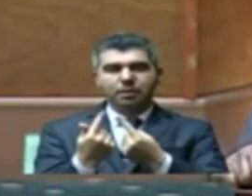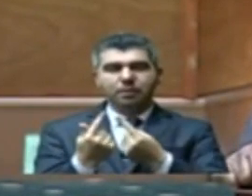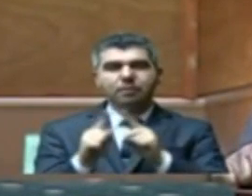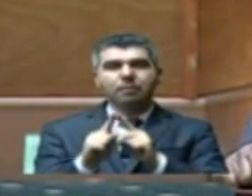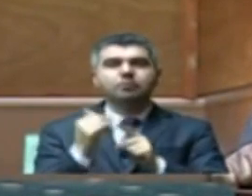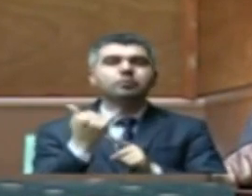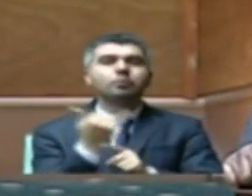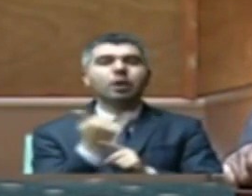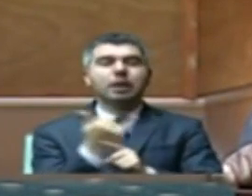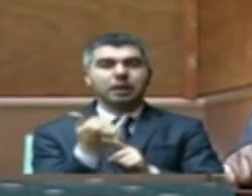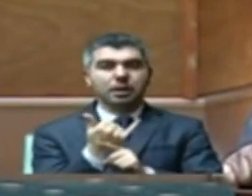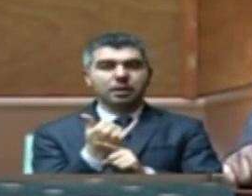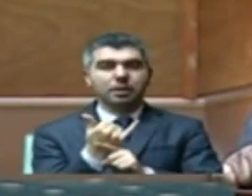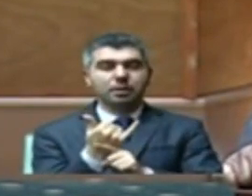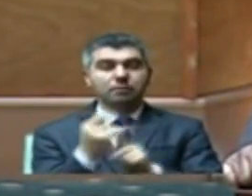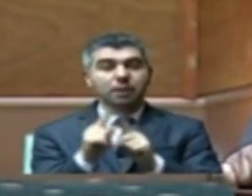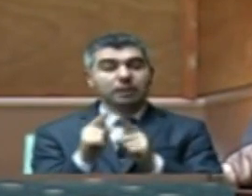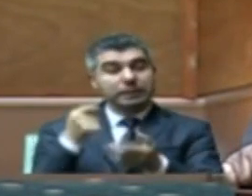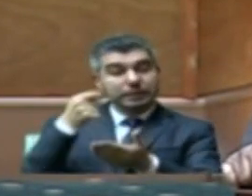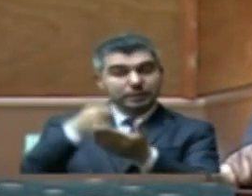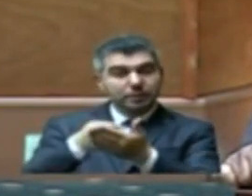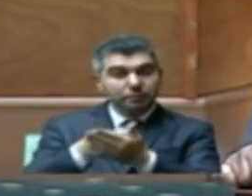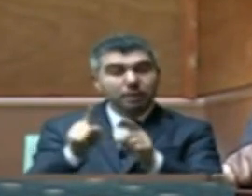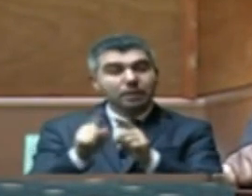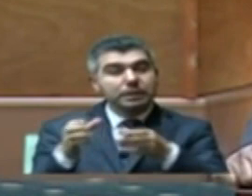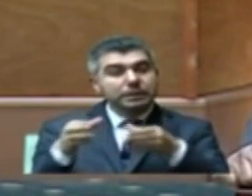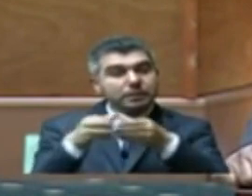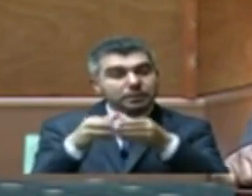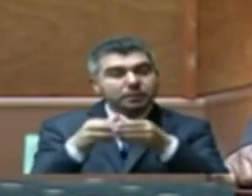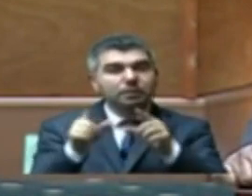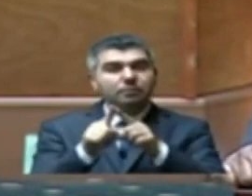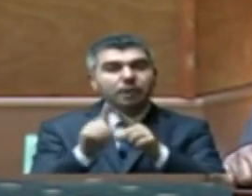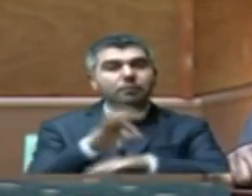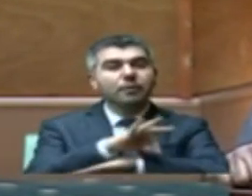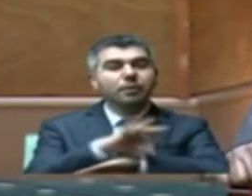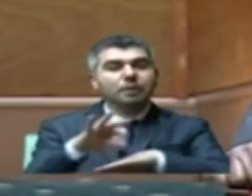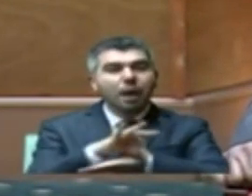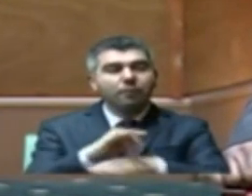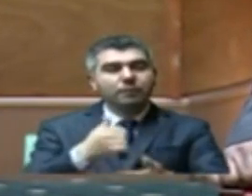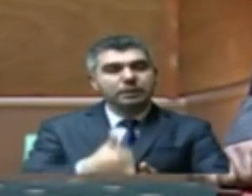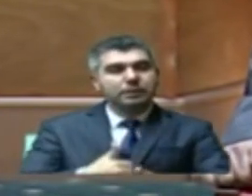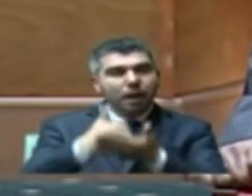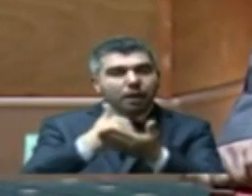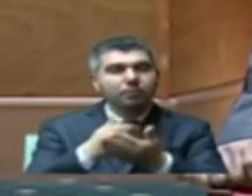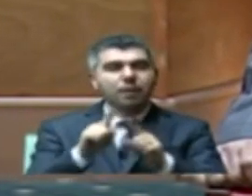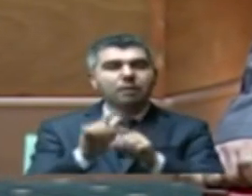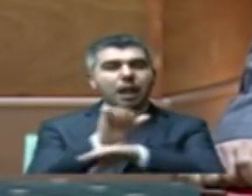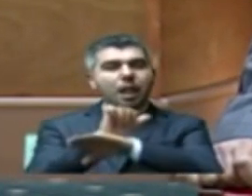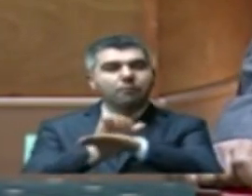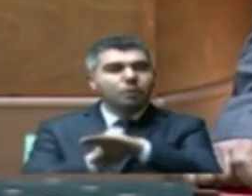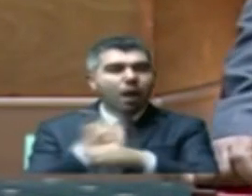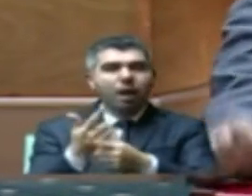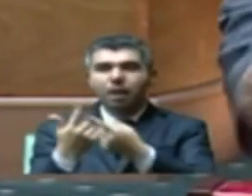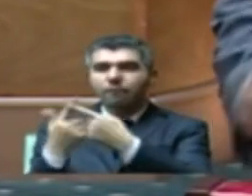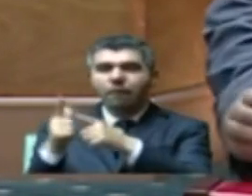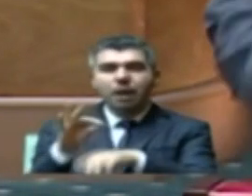بالأساسية ديالو هو هذا الشيء ديال التعويضات الاجتماعية، تخفيف على الطبقة الشغلة لا فيما يخص التغطية الصحية ولا فيما يخص مجموعة